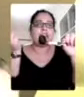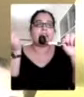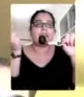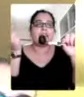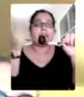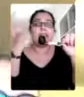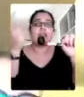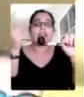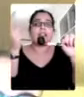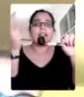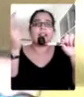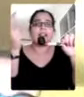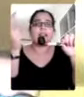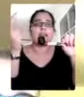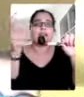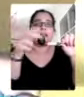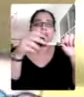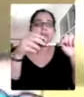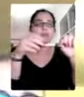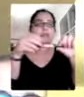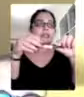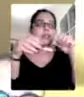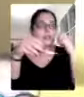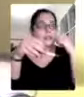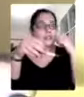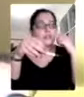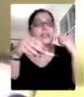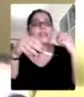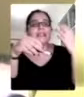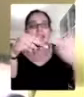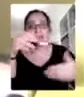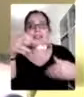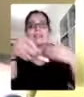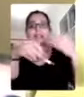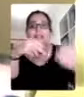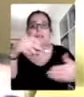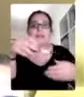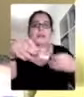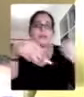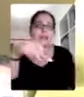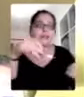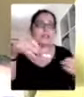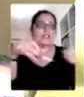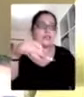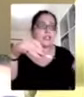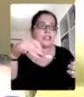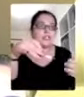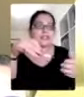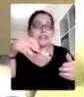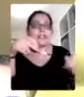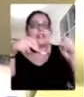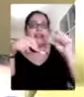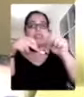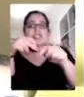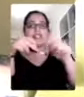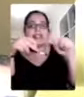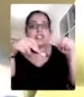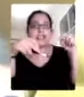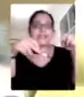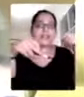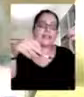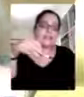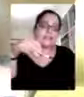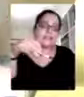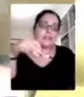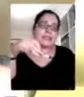her şeyi belirliyor şeklinde algılamışlardı. Ve ben onlara şey demiştim. Zamanla yeni pipolar aldıkça göreceksin ki içiren